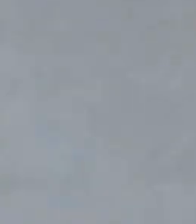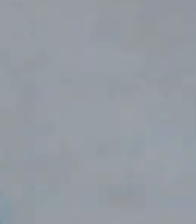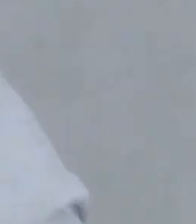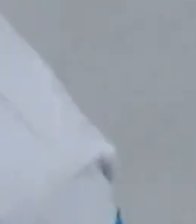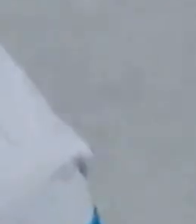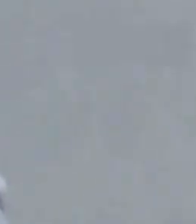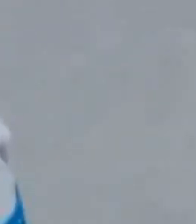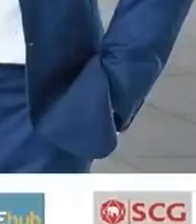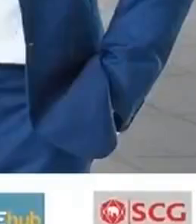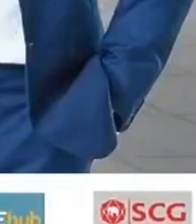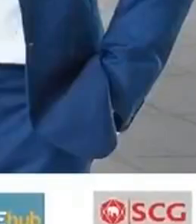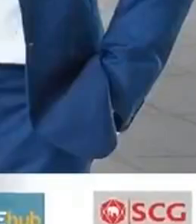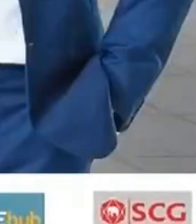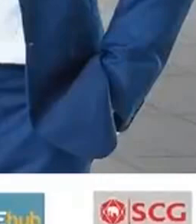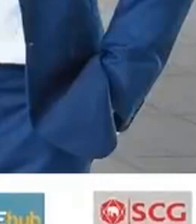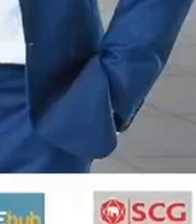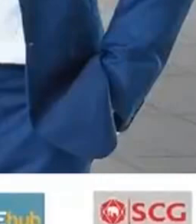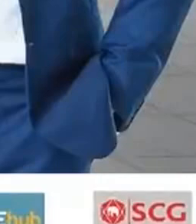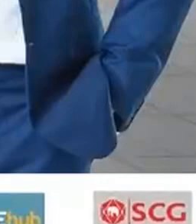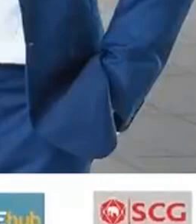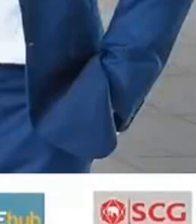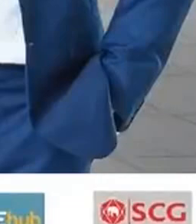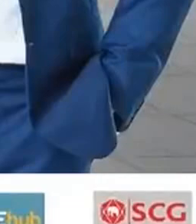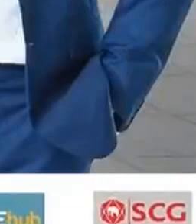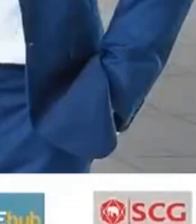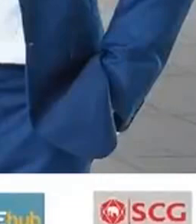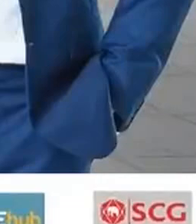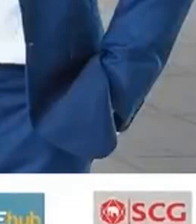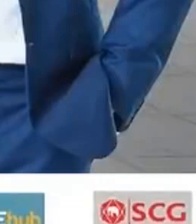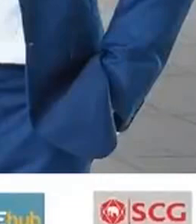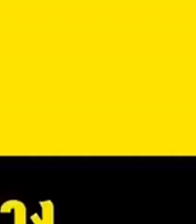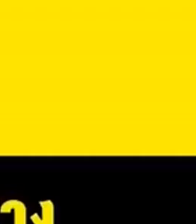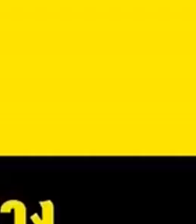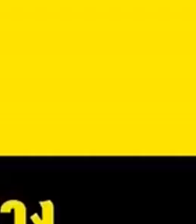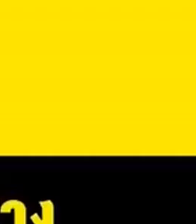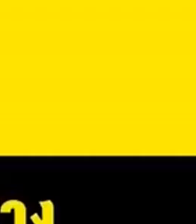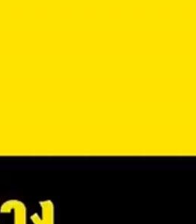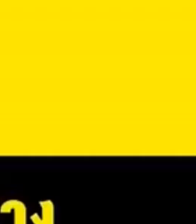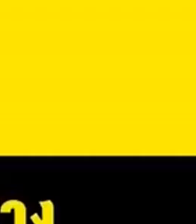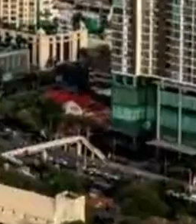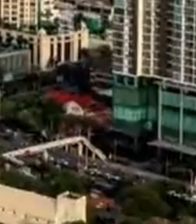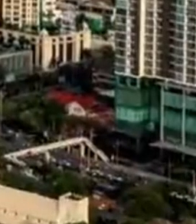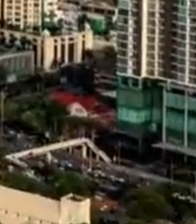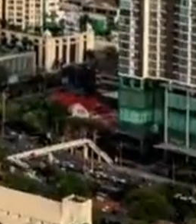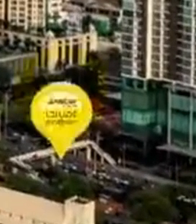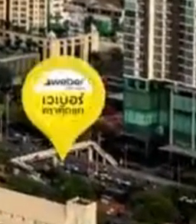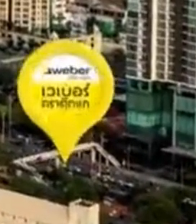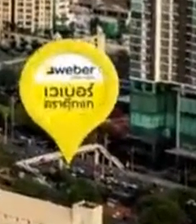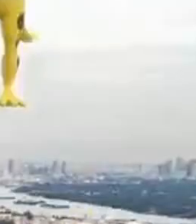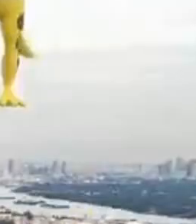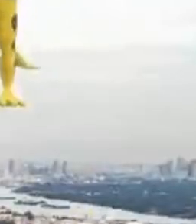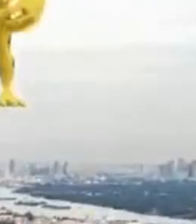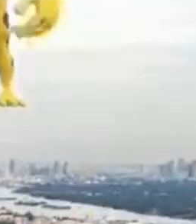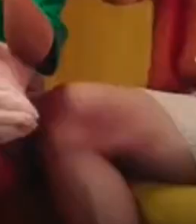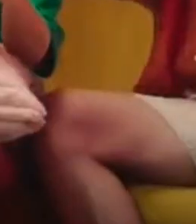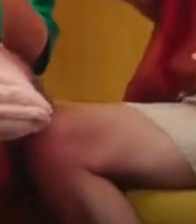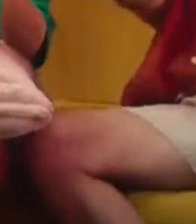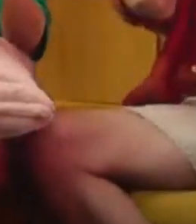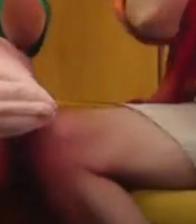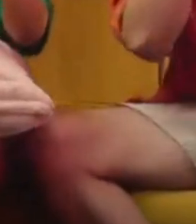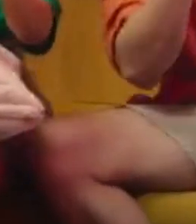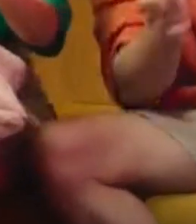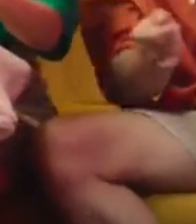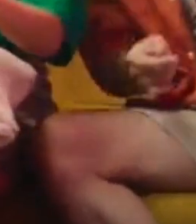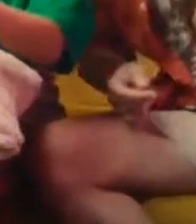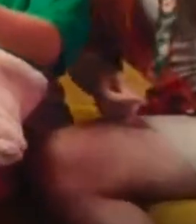โดยประตูหน้าต่างวินโดว์เอเชียเปิดความสุขให้ทุกการอยู่อาศัยเวเบอร์ตราตุ๊กแก่ผลิตภัณฑ์ก่อสร้างที